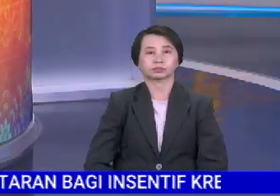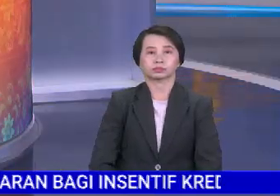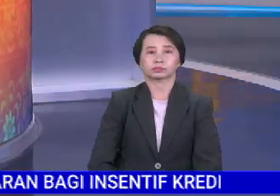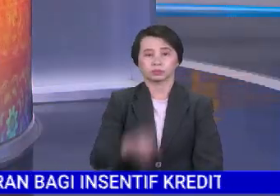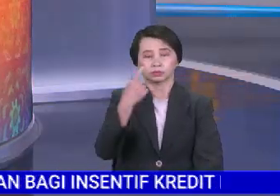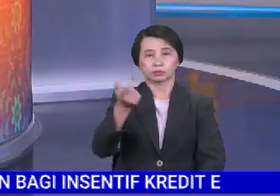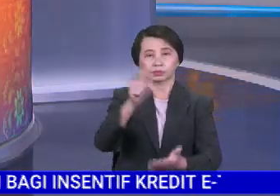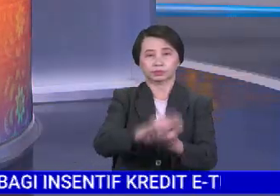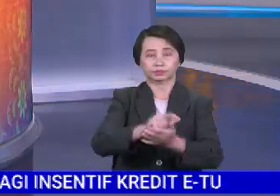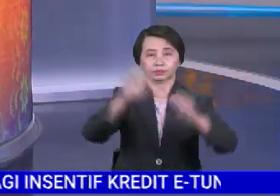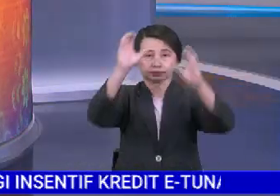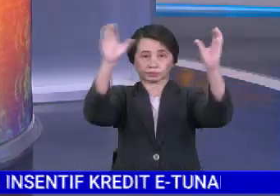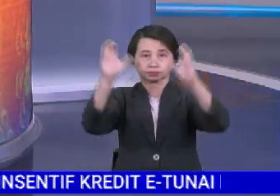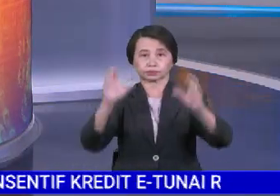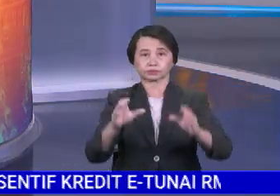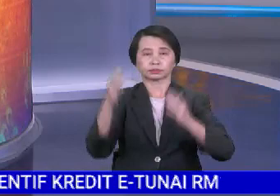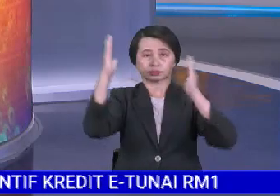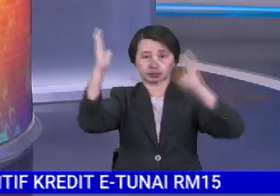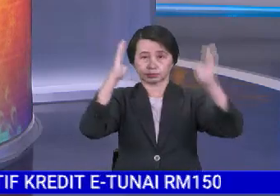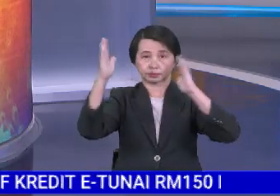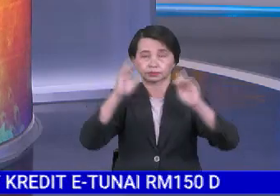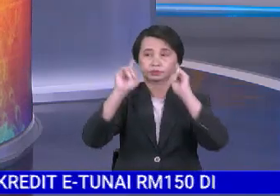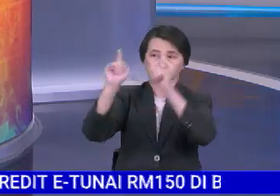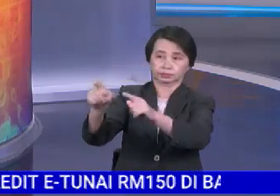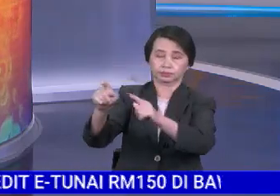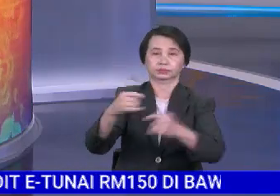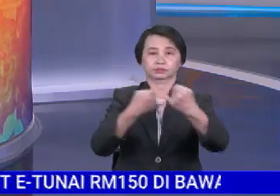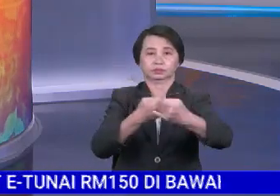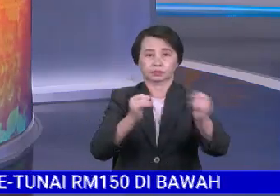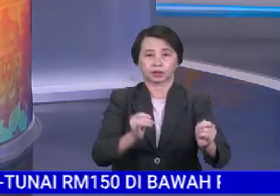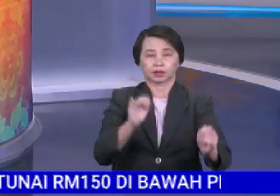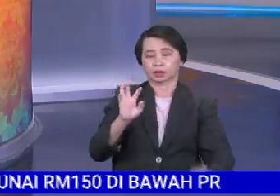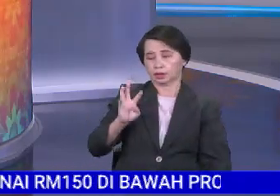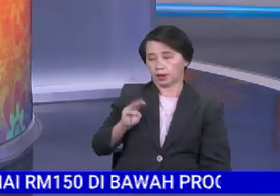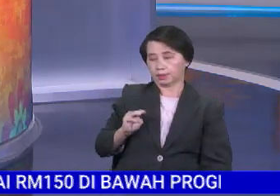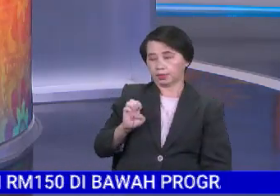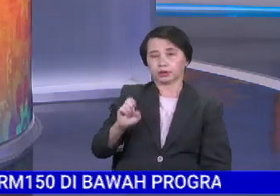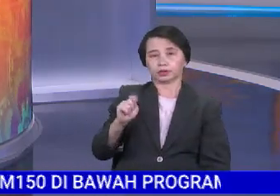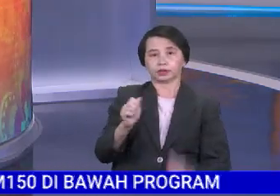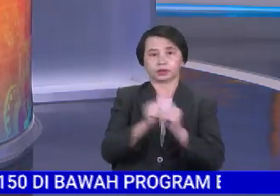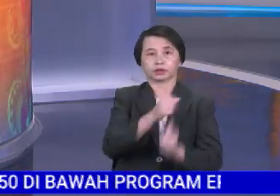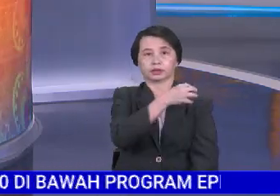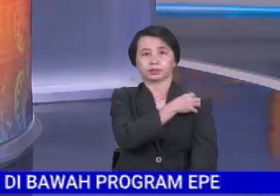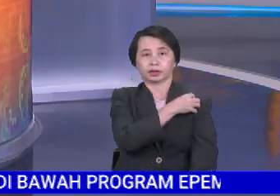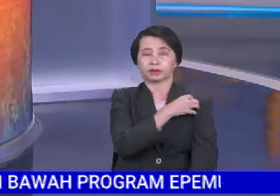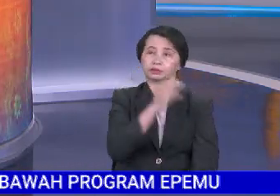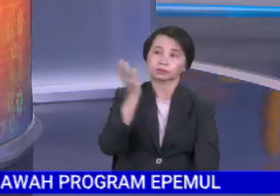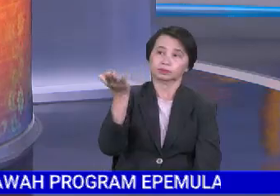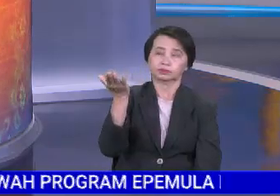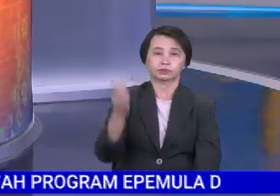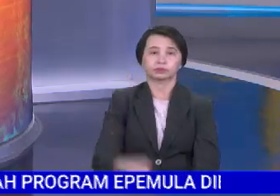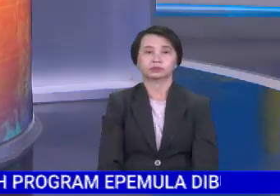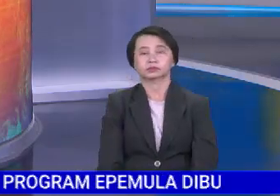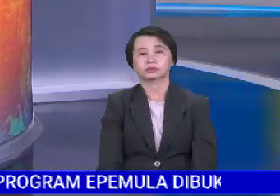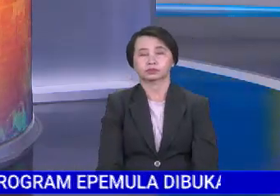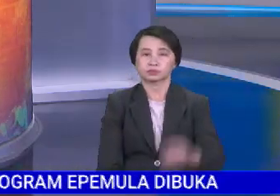Baik, untuk laporan cuaca semasa di seluruh negara, langsung ke Jabatan Meteorologi bersama pegawai Nur Syazlinda Muhammad